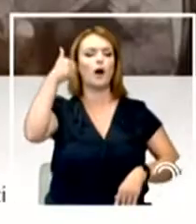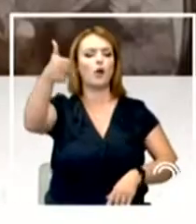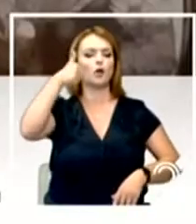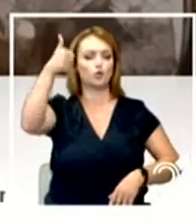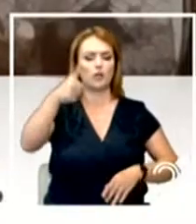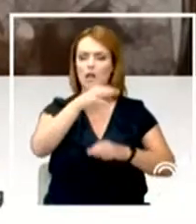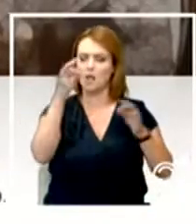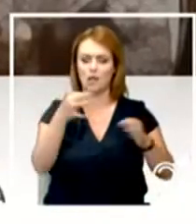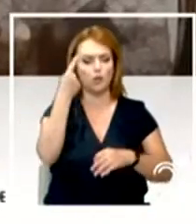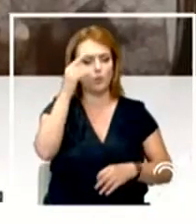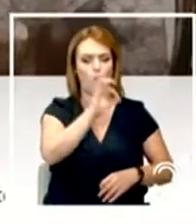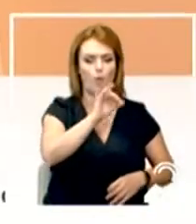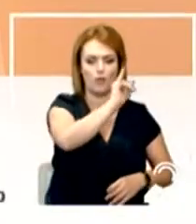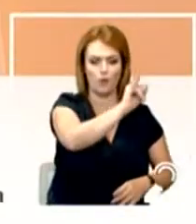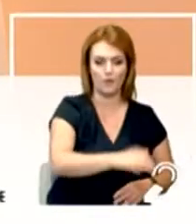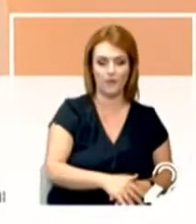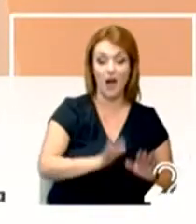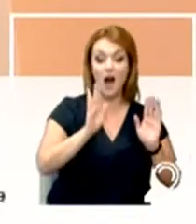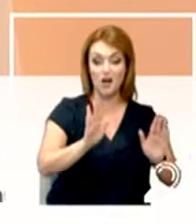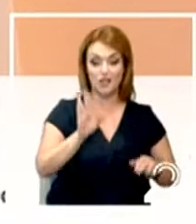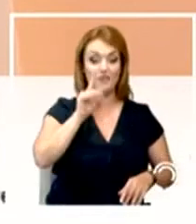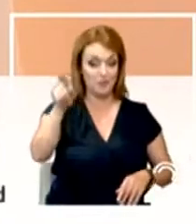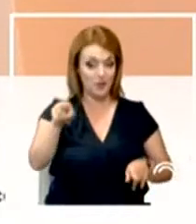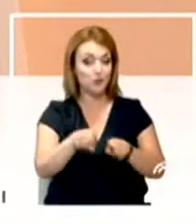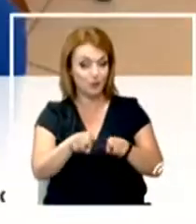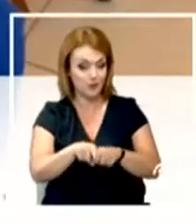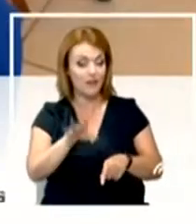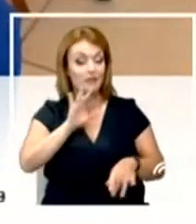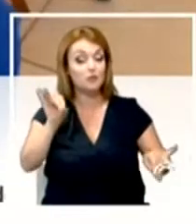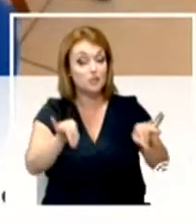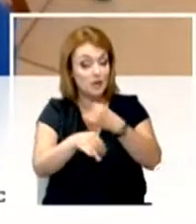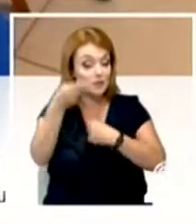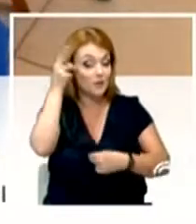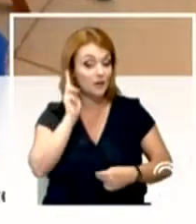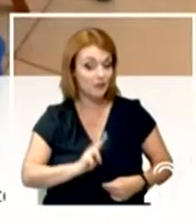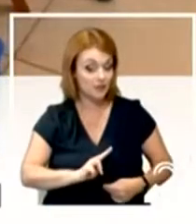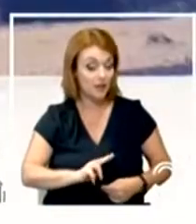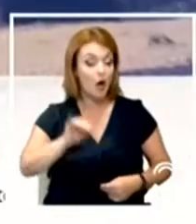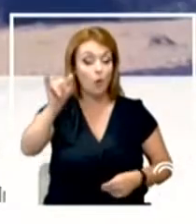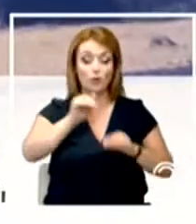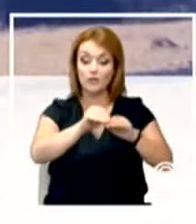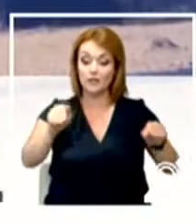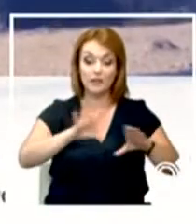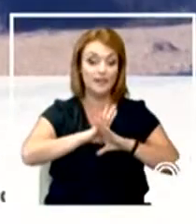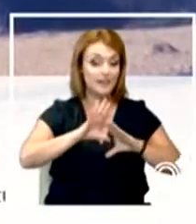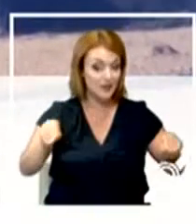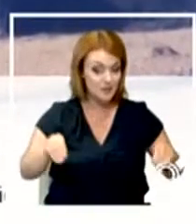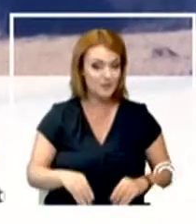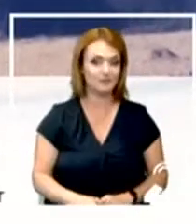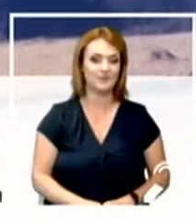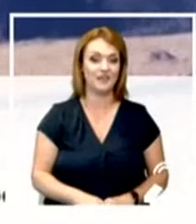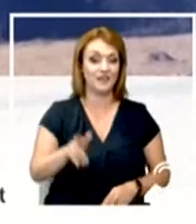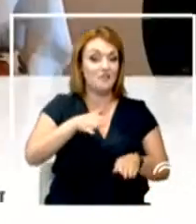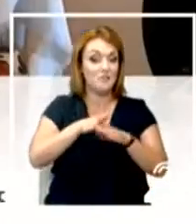peggio. În aceeași generație este și Liliana Furlan. A fost căsătorită cu un marinar, nu a avut copii și povestește cu seninătate cum a ajuns până la